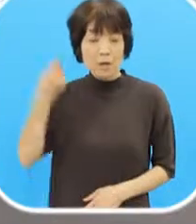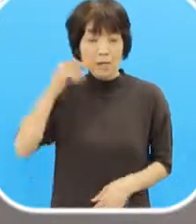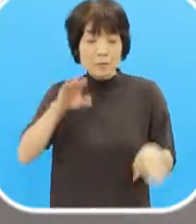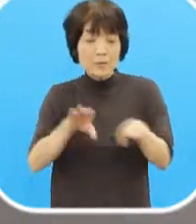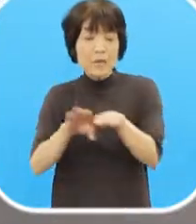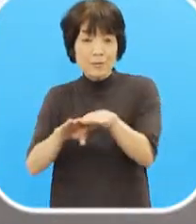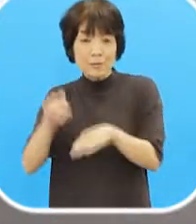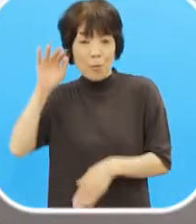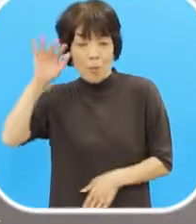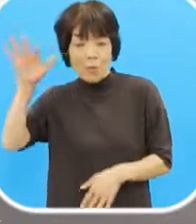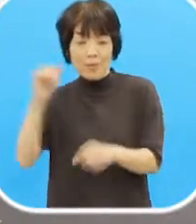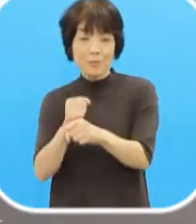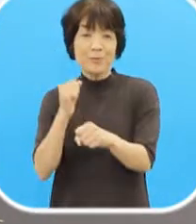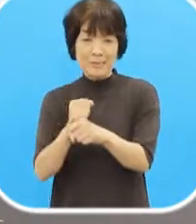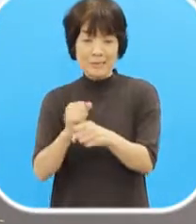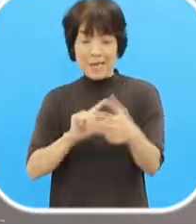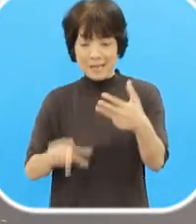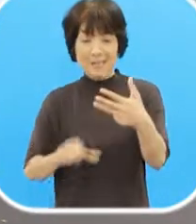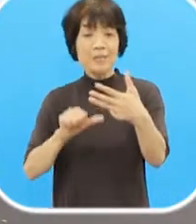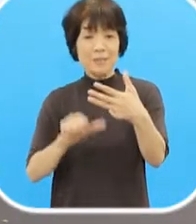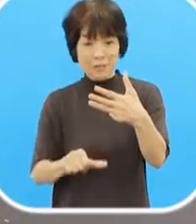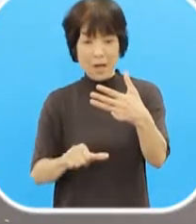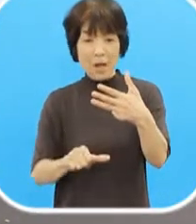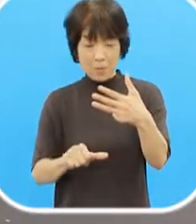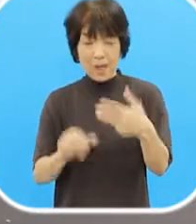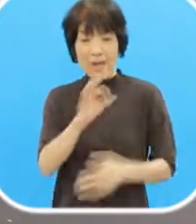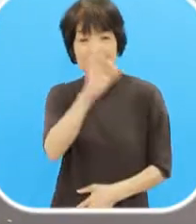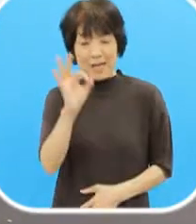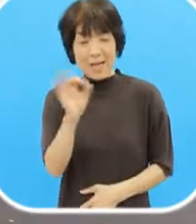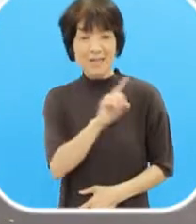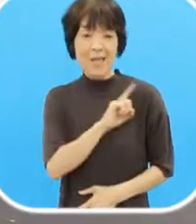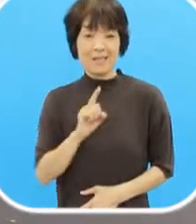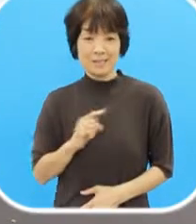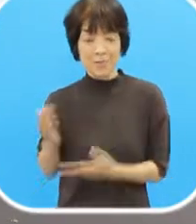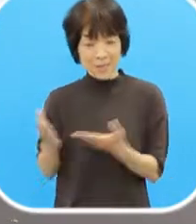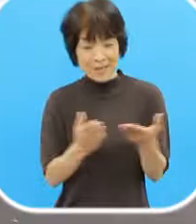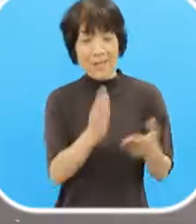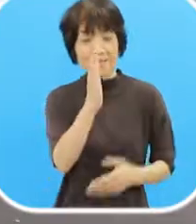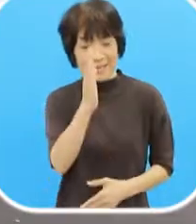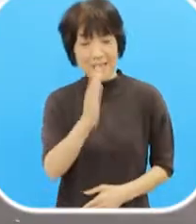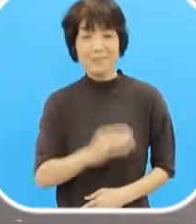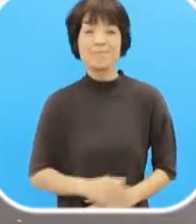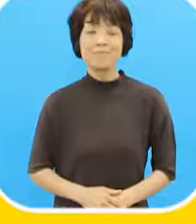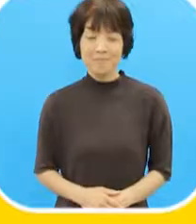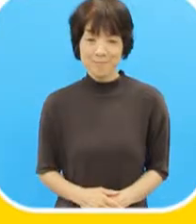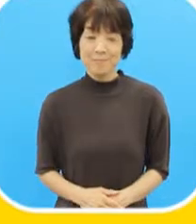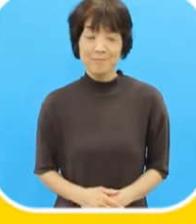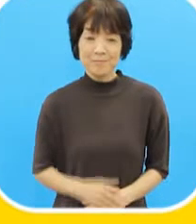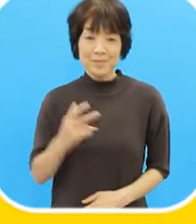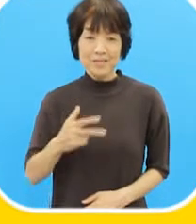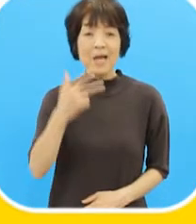夏休みの思い出作りに8月5日は水産振興センター参観デーにお出かけください。